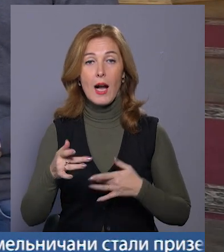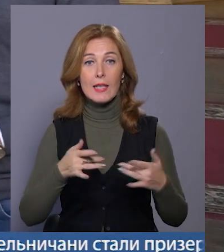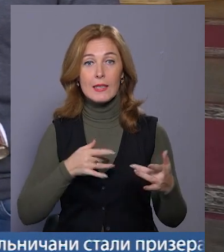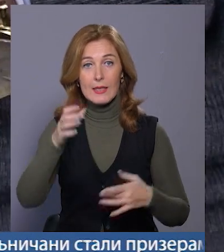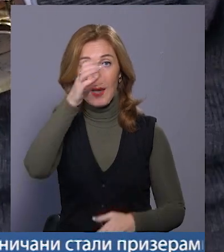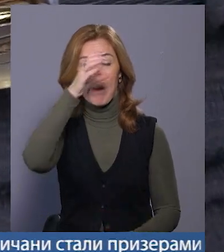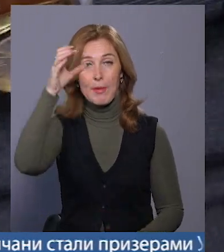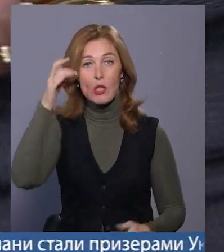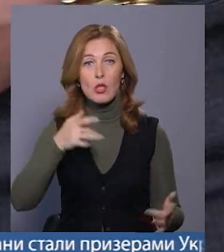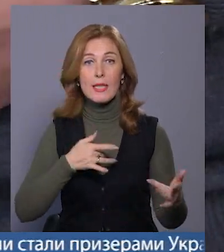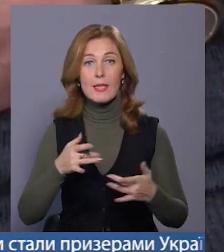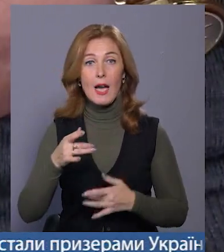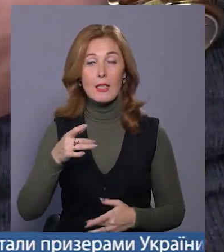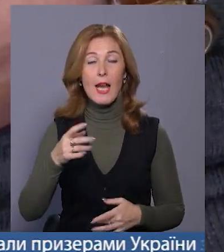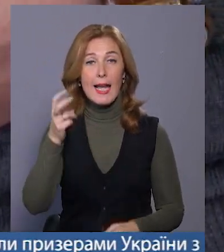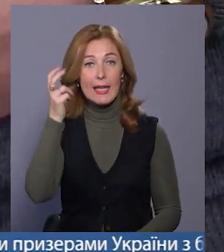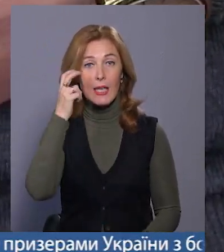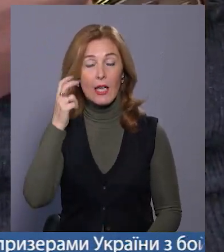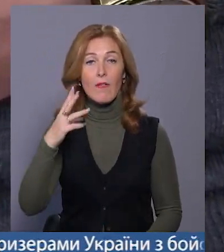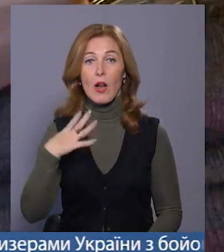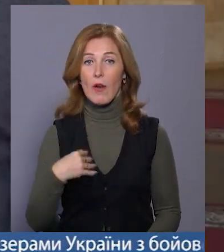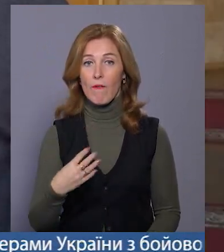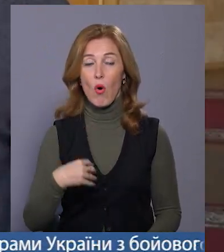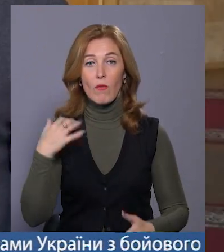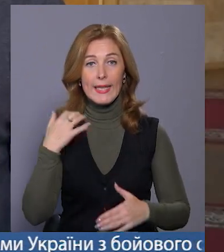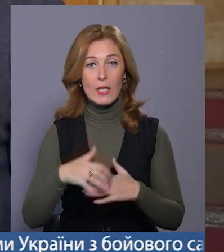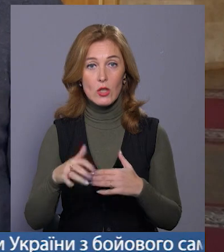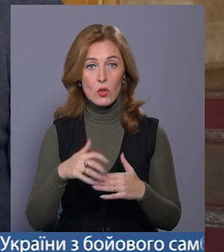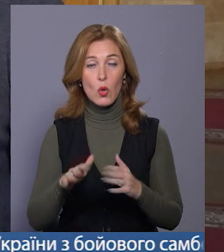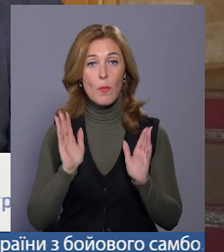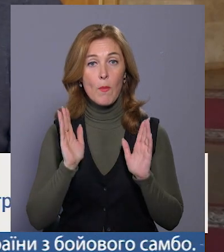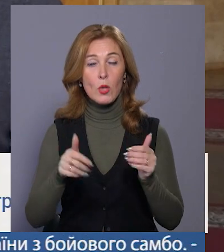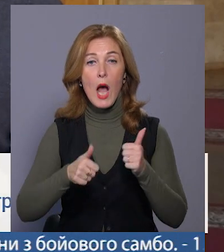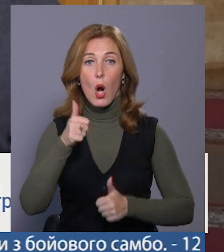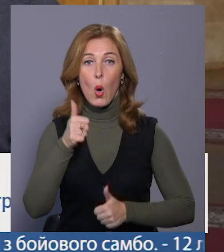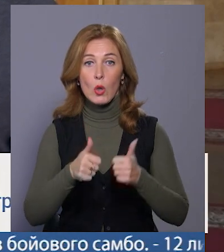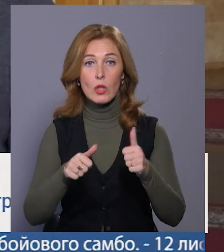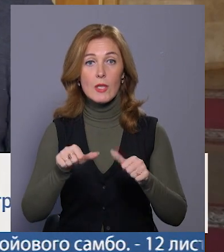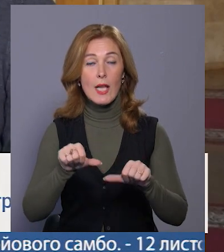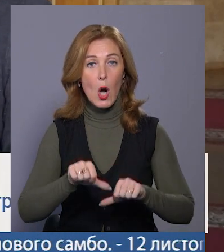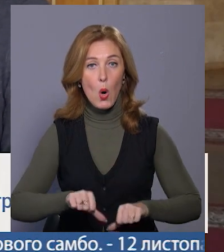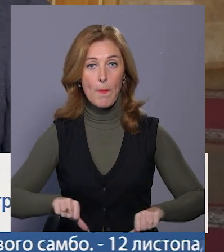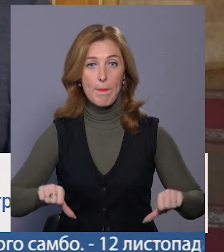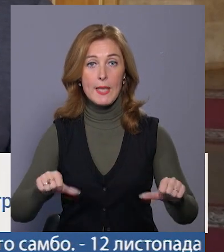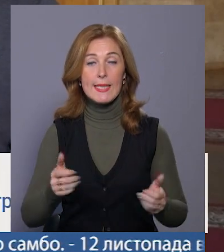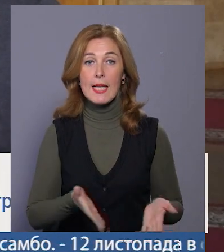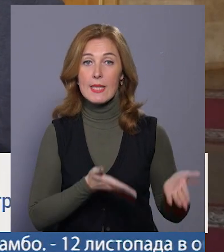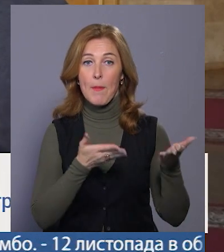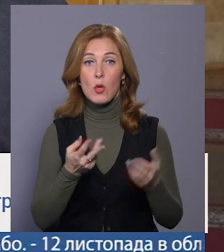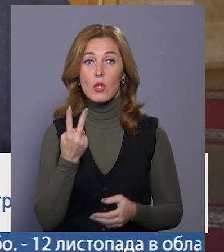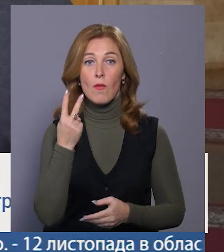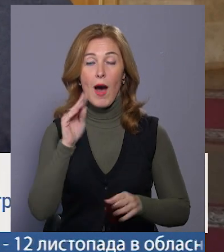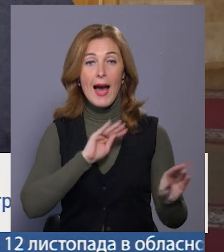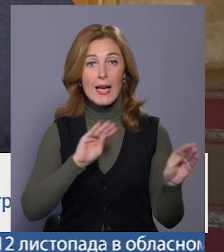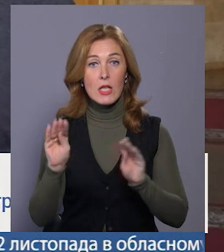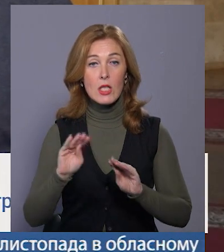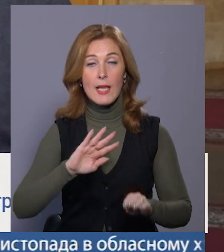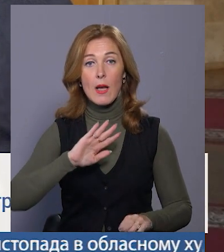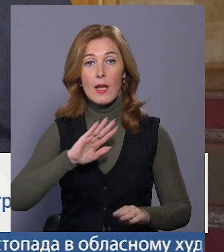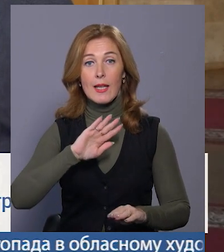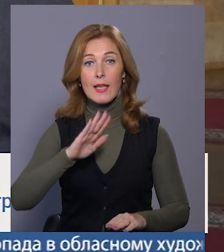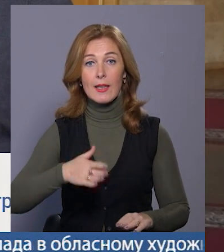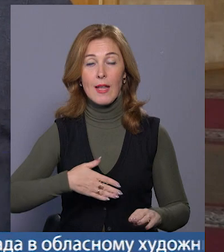Житомира, Києва, Львова та Херсона. У нас буде конкурсна комісія, у нас є запрошених 2 режисери плюс наш головний режисер